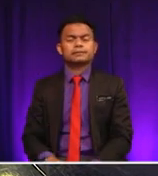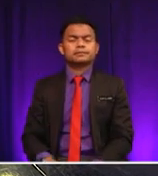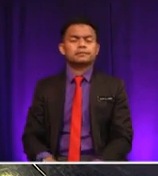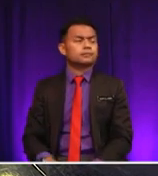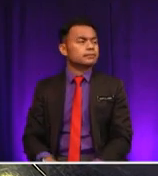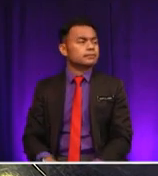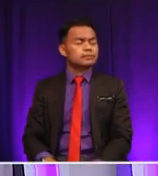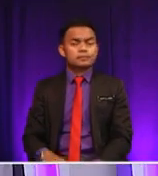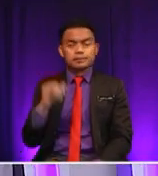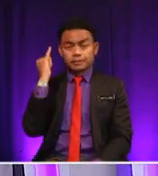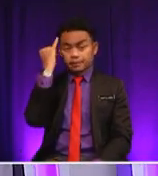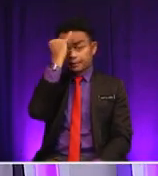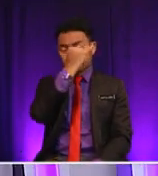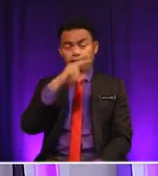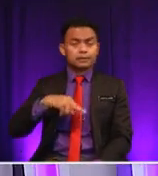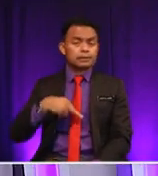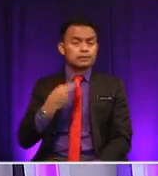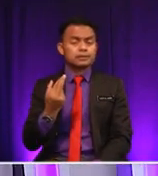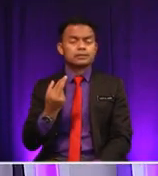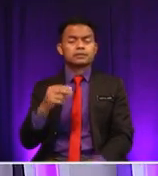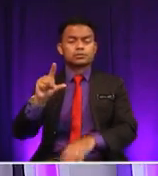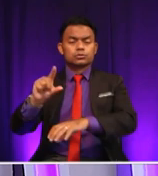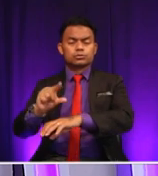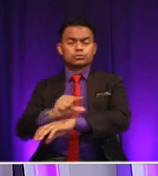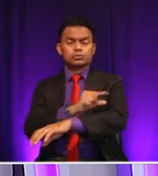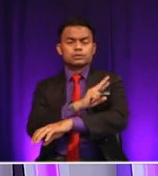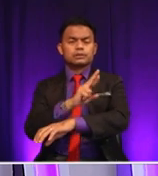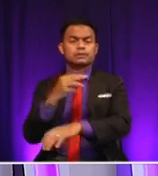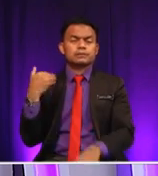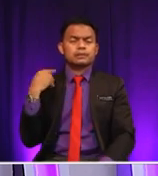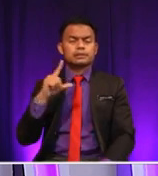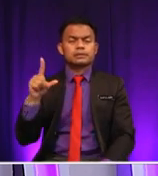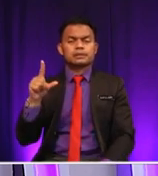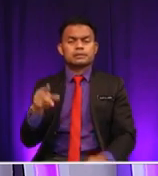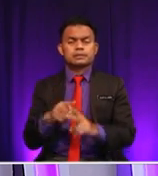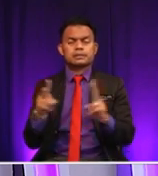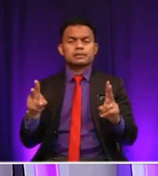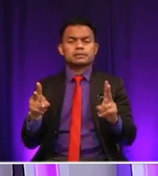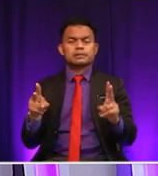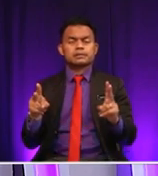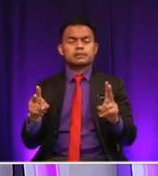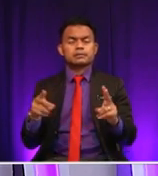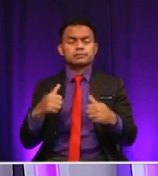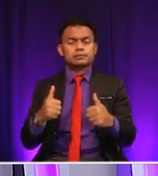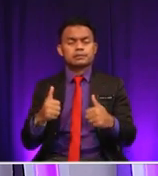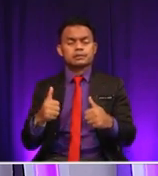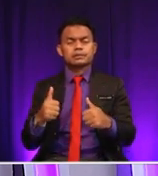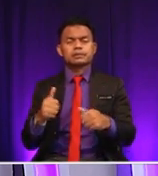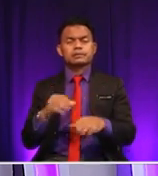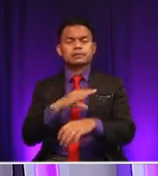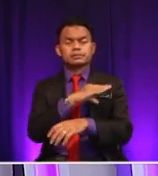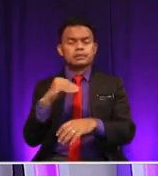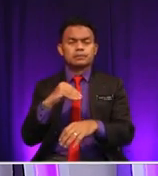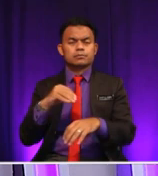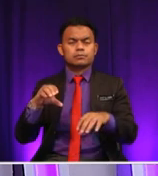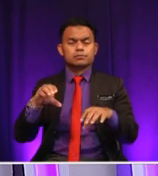satu Irama yang cukup menarik di mana bacaannya lagunya sedikit mendayu-dayu ada boleh membuatkan orang